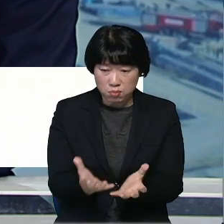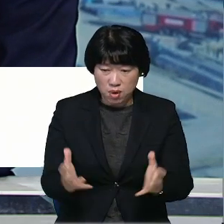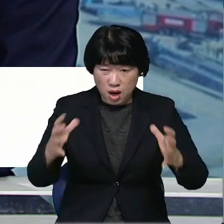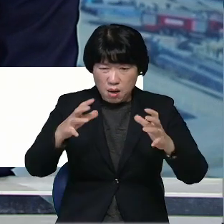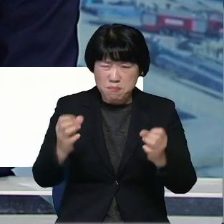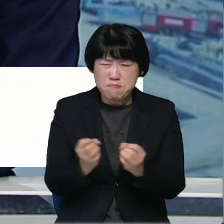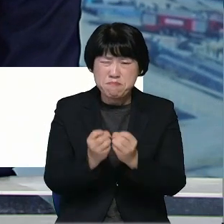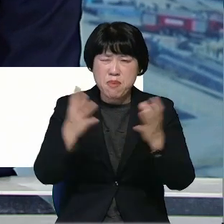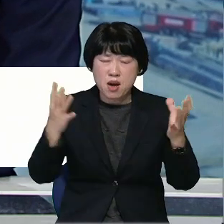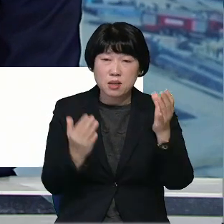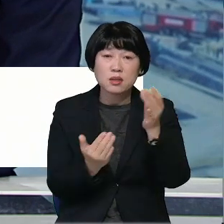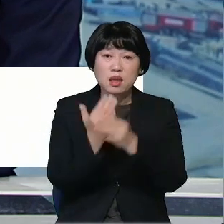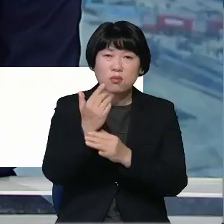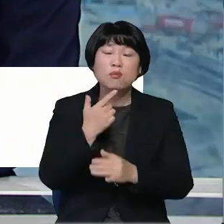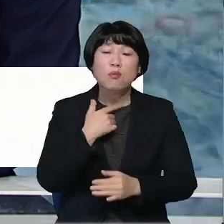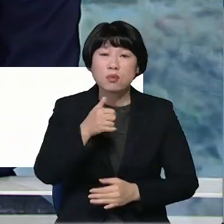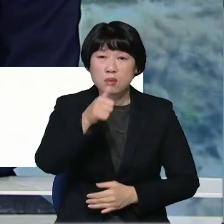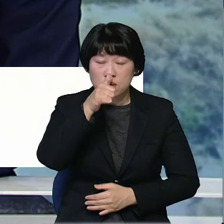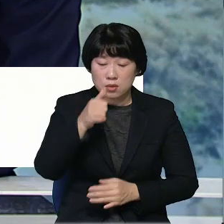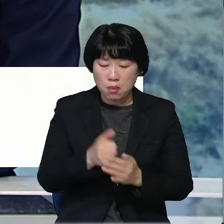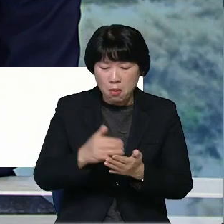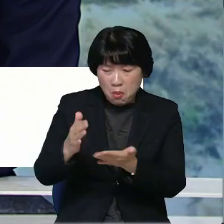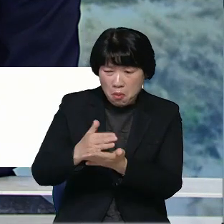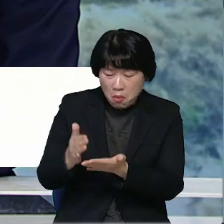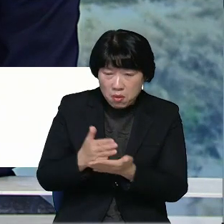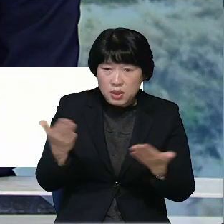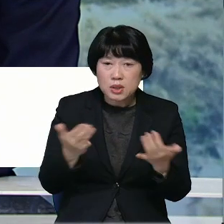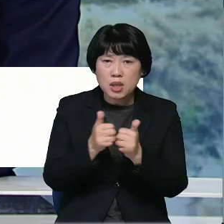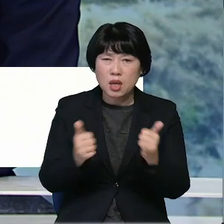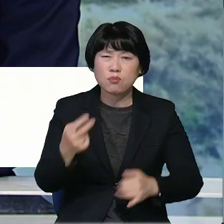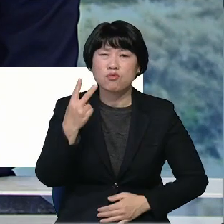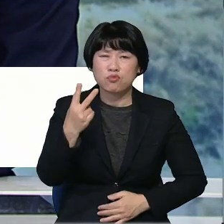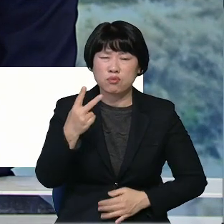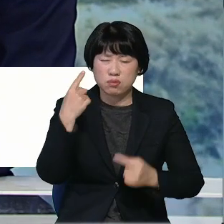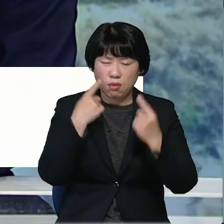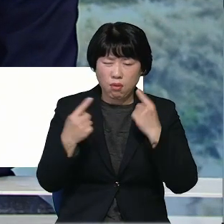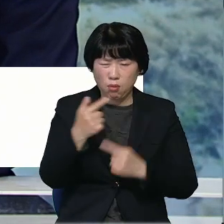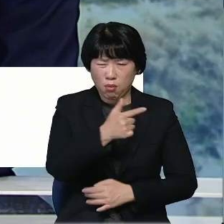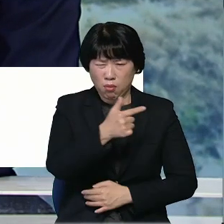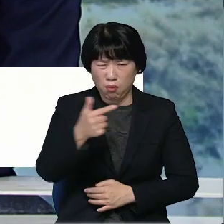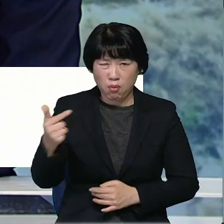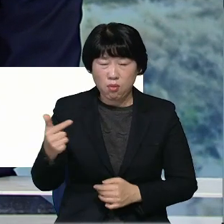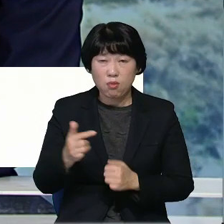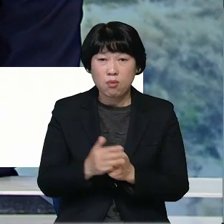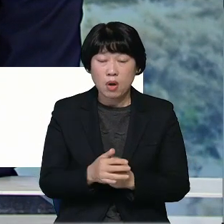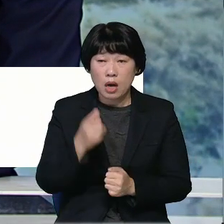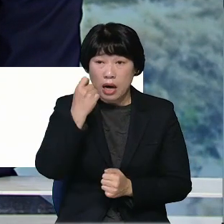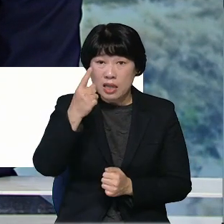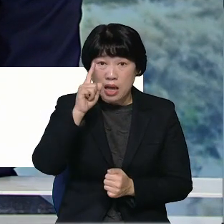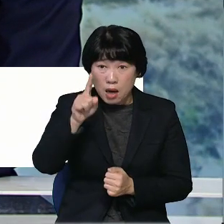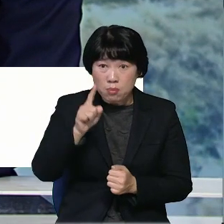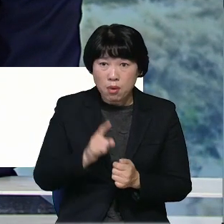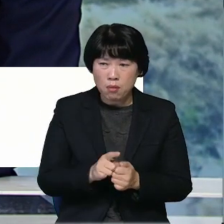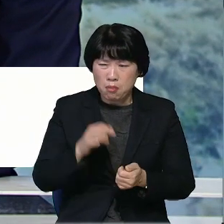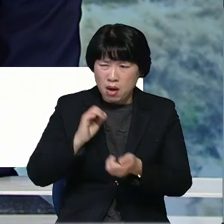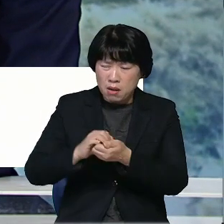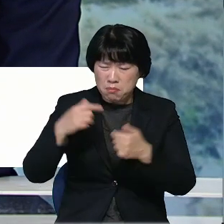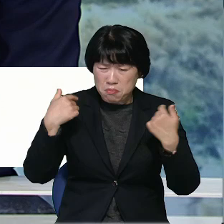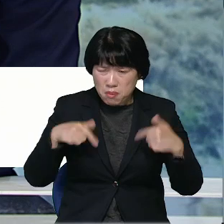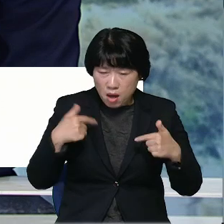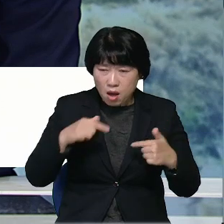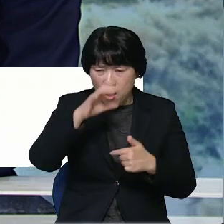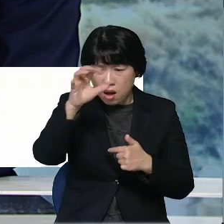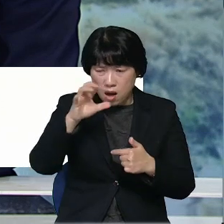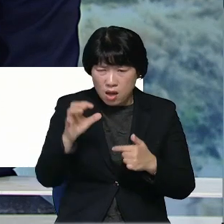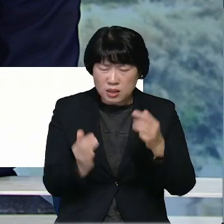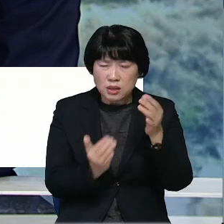사고가 났습니다. 당시에도 탱크 청소를 하던 노동자 2명이 크게 다쳤는데요. 한 달에 한 번꼴로 끊이지 않는 산단